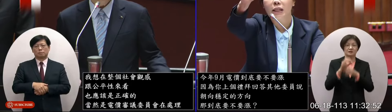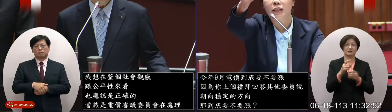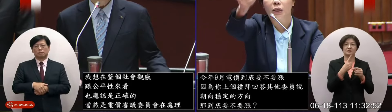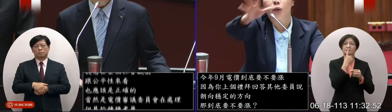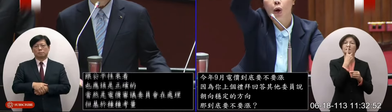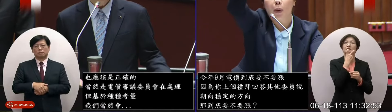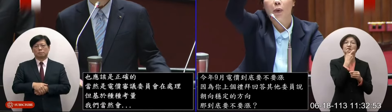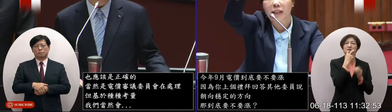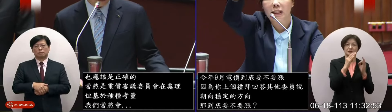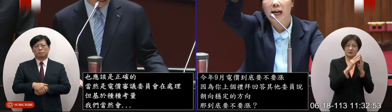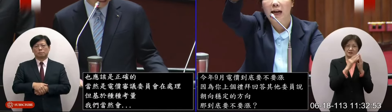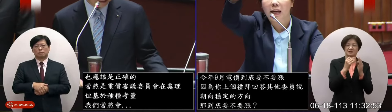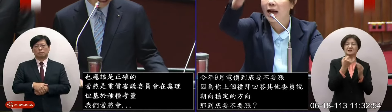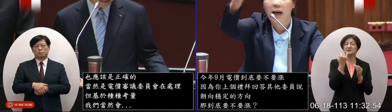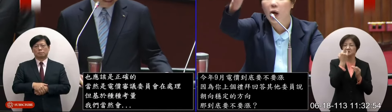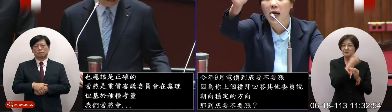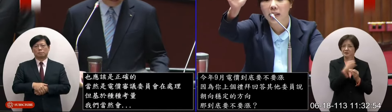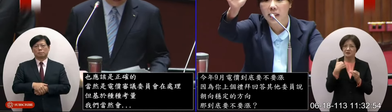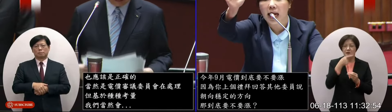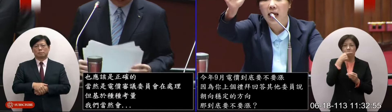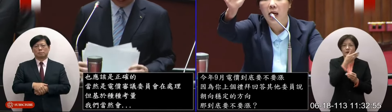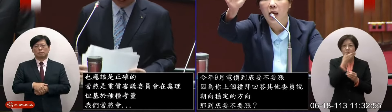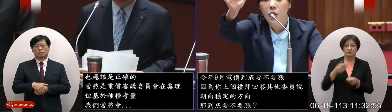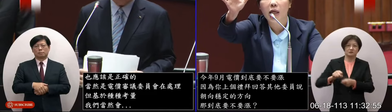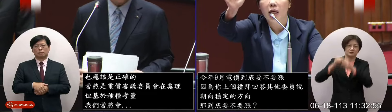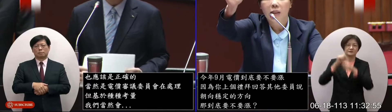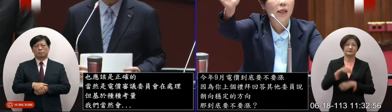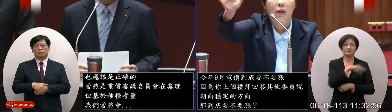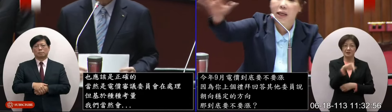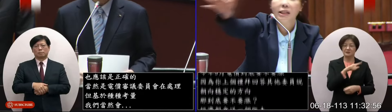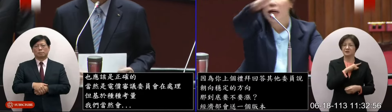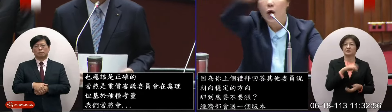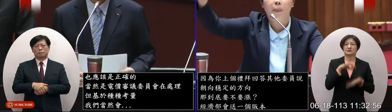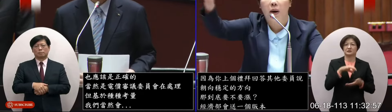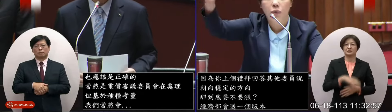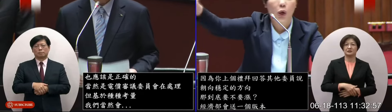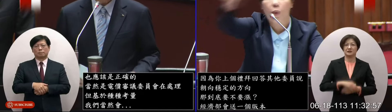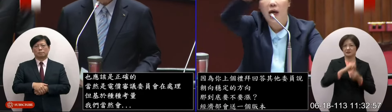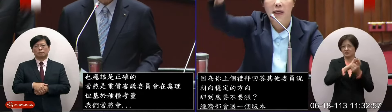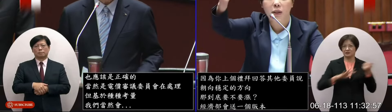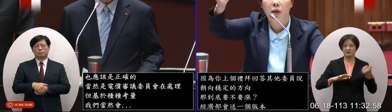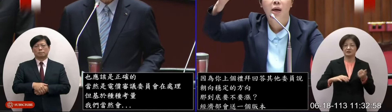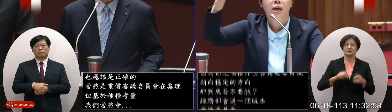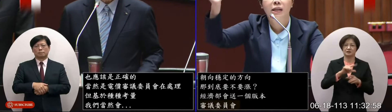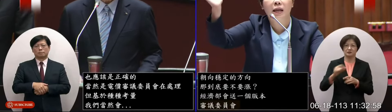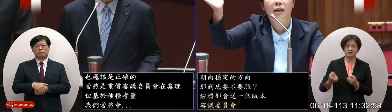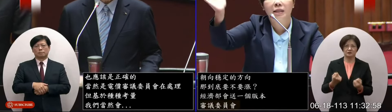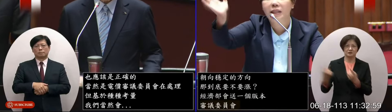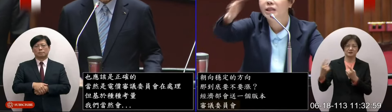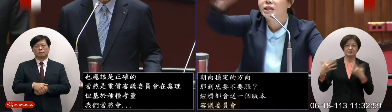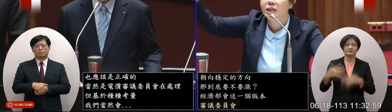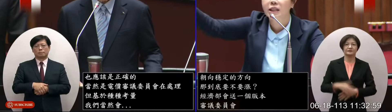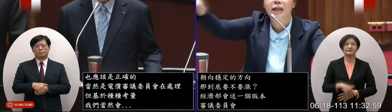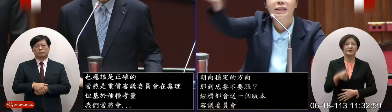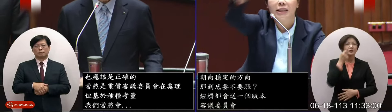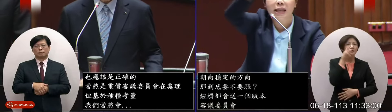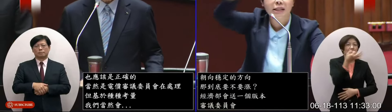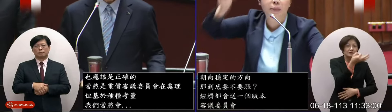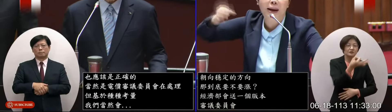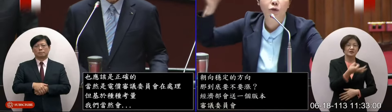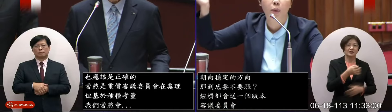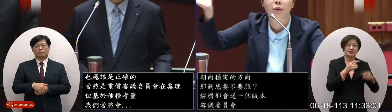要升息，因为通膨会起来，央行都好紧张，所以这影响通膨，全国很严重。你的薪资今年